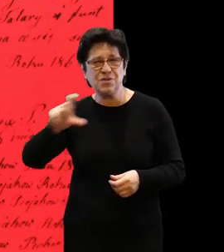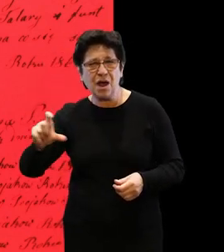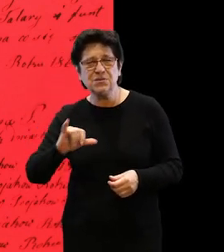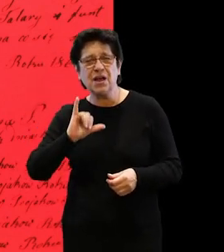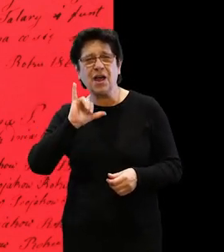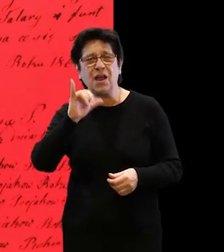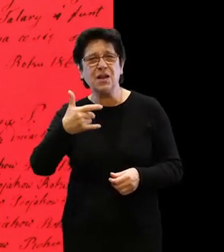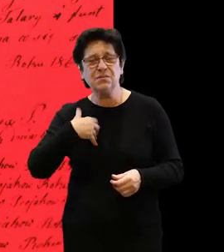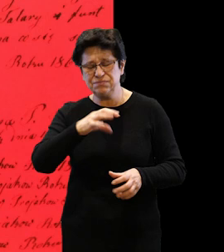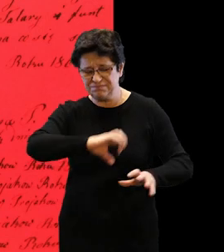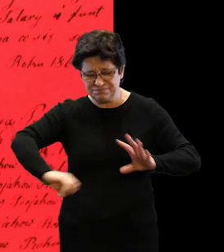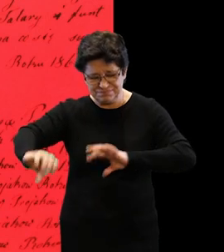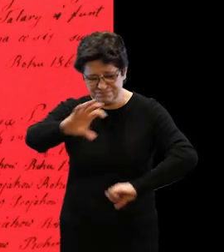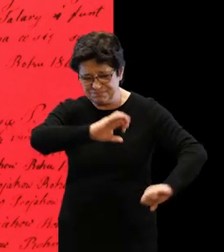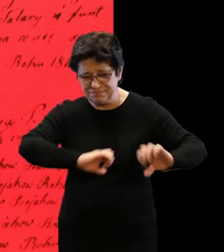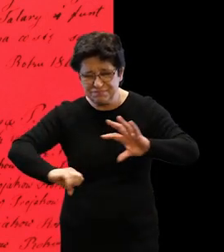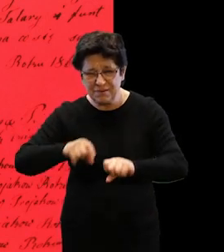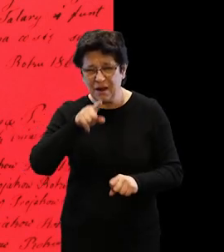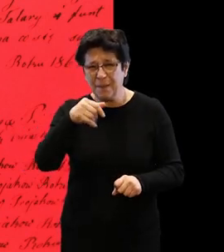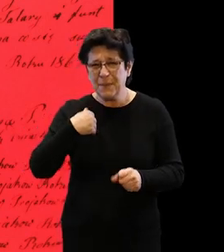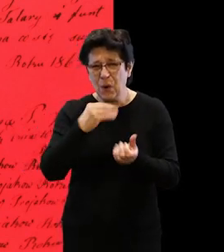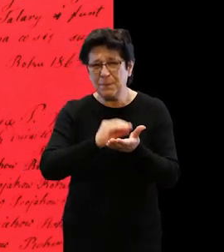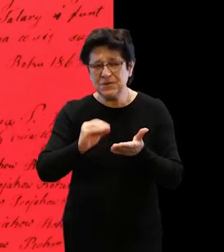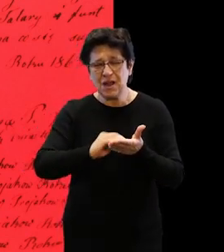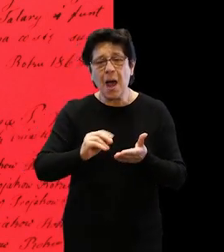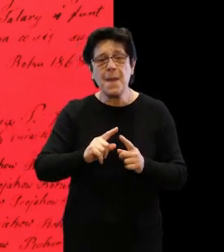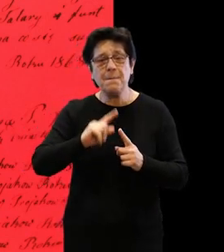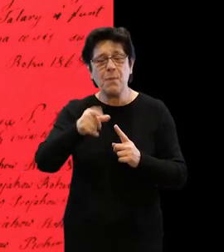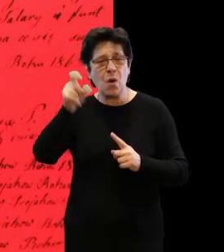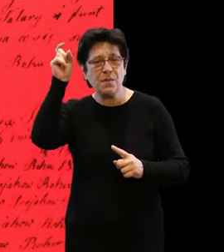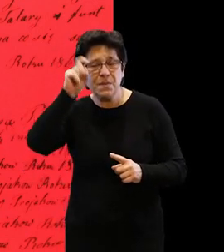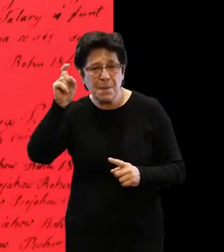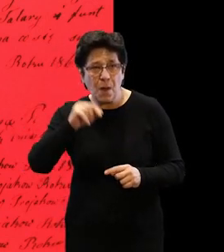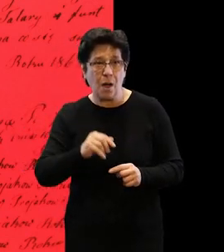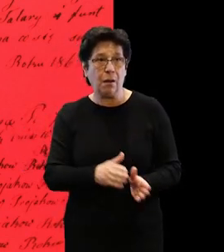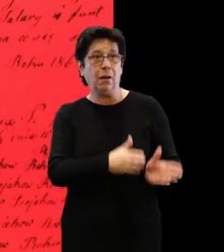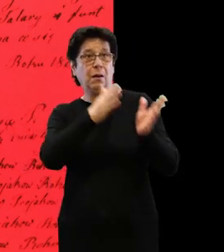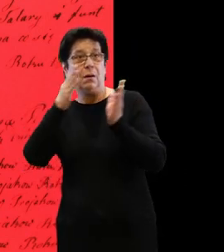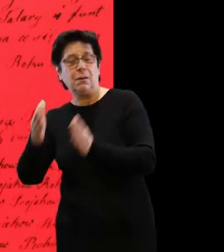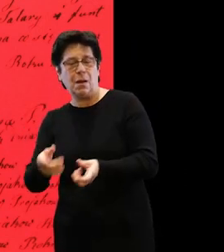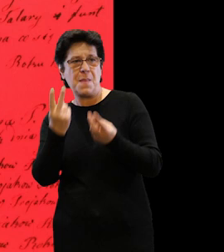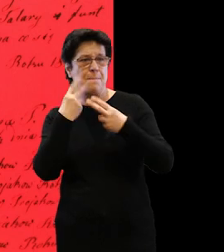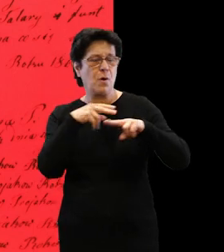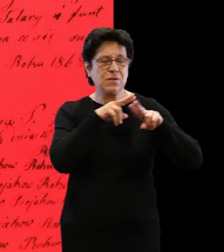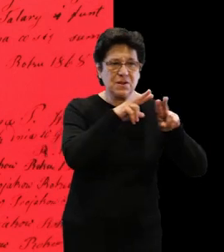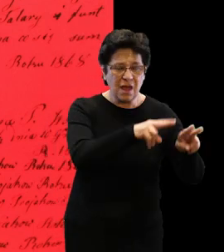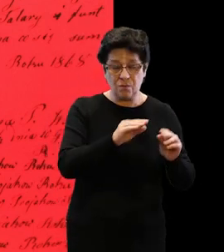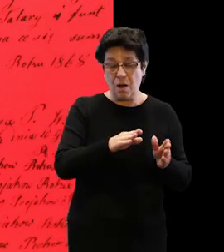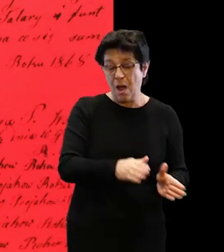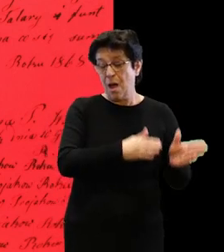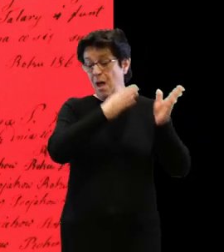byliśmy pod zaborami kronika była pisana w języku niemieckim później przychodzi niepodległość zaczyna być wpis w języku